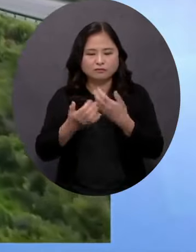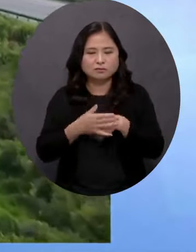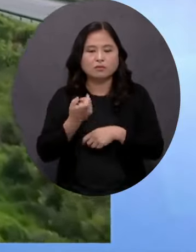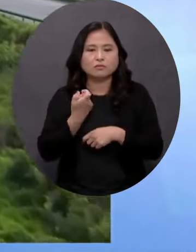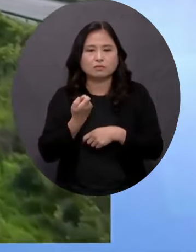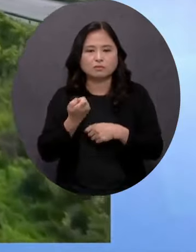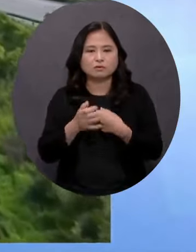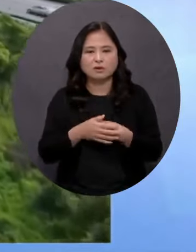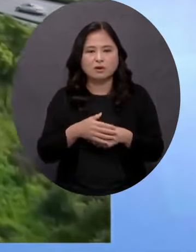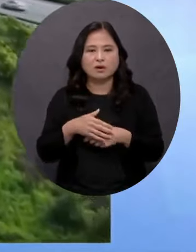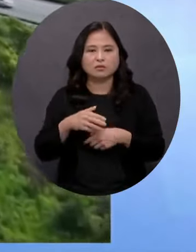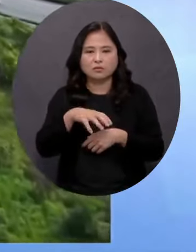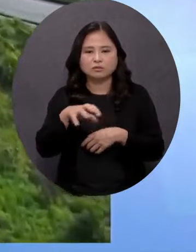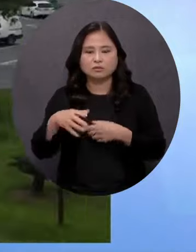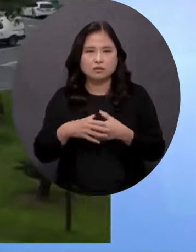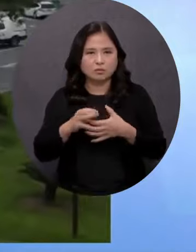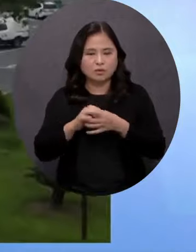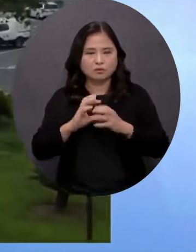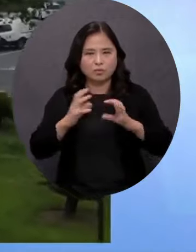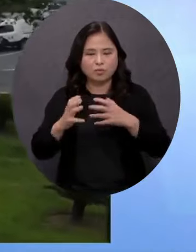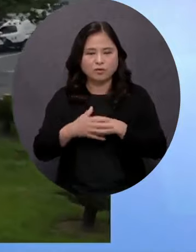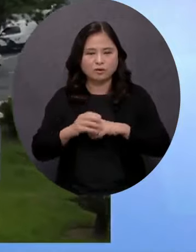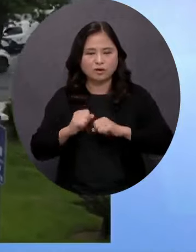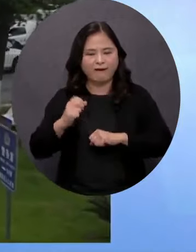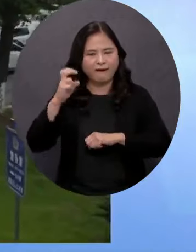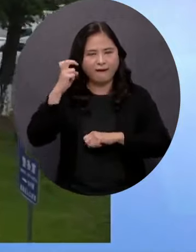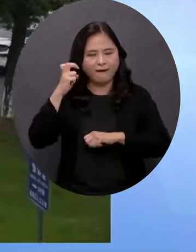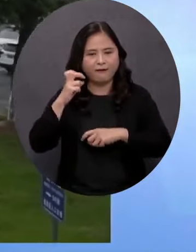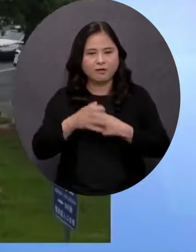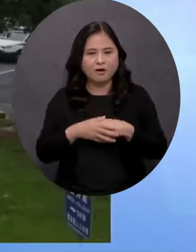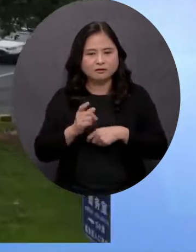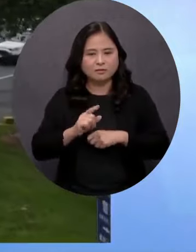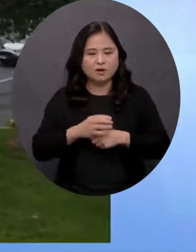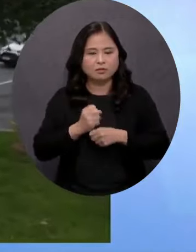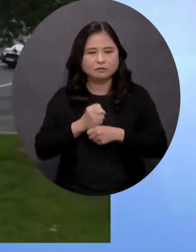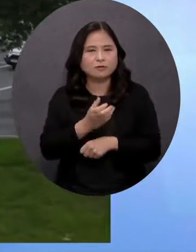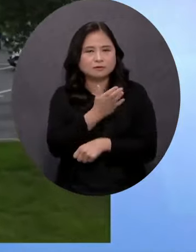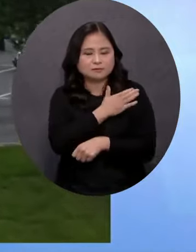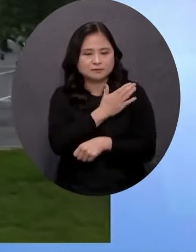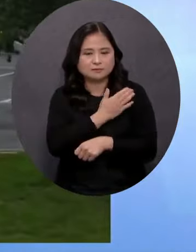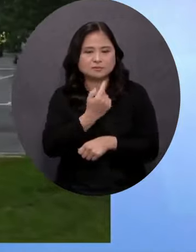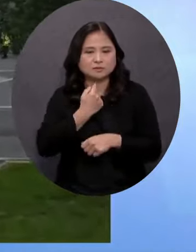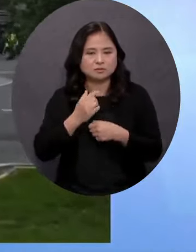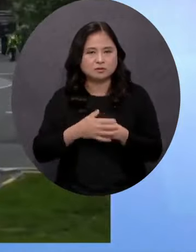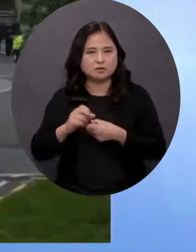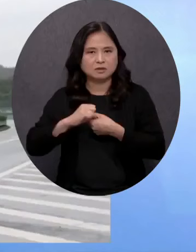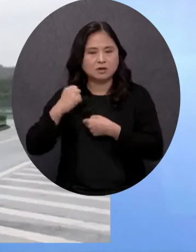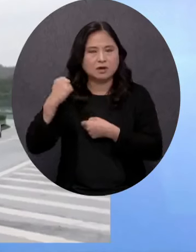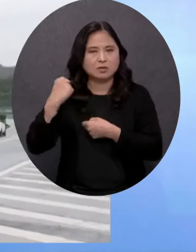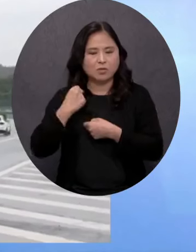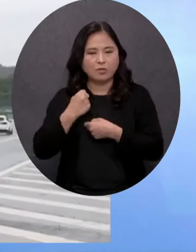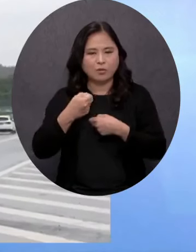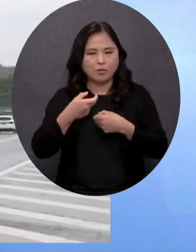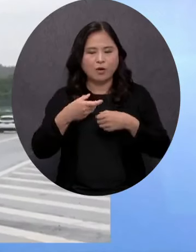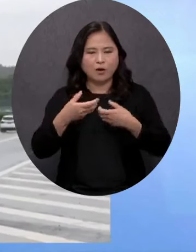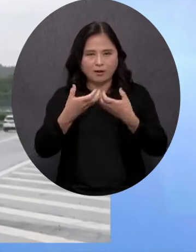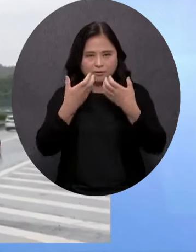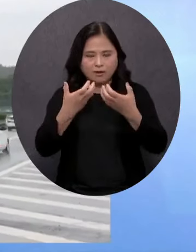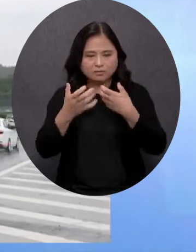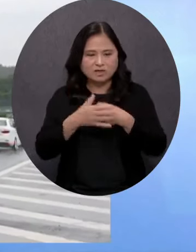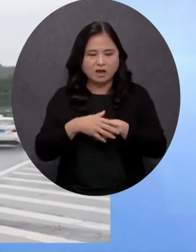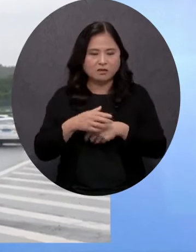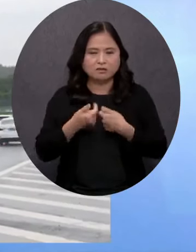各地区同有关部门要坚持底线思维，压实工作责任，加强监测预警，完善应急预案，